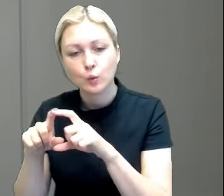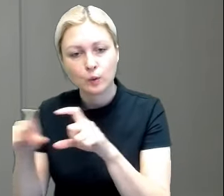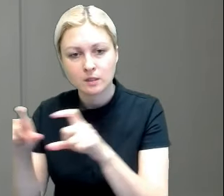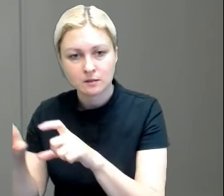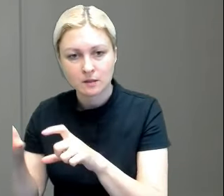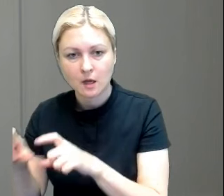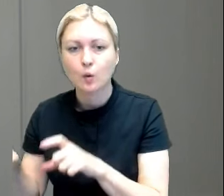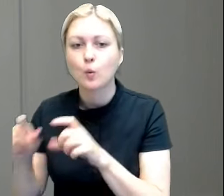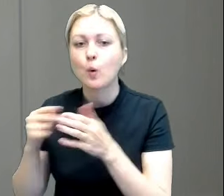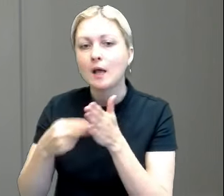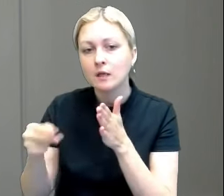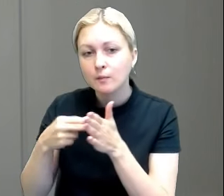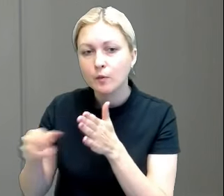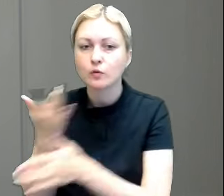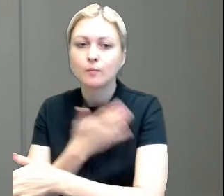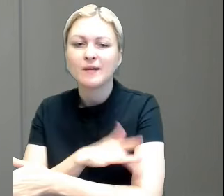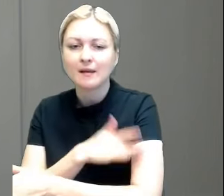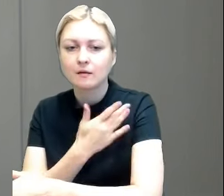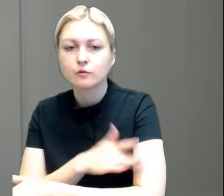teikiamų paslaugų